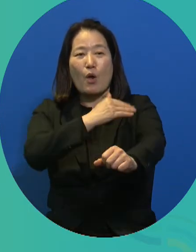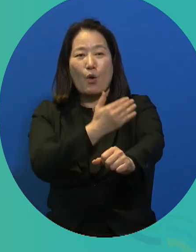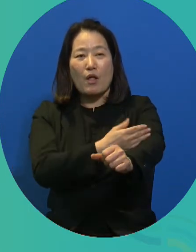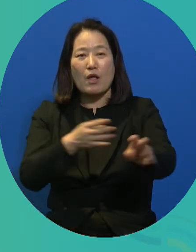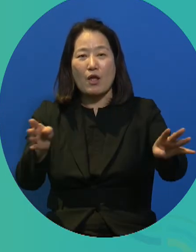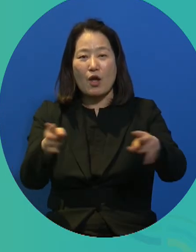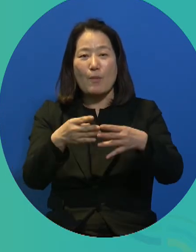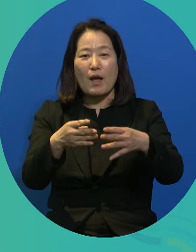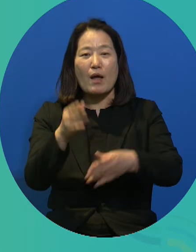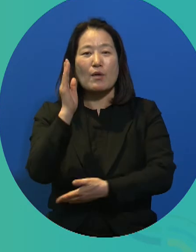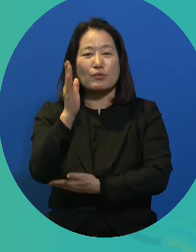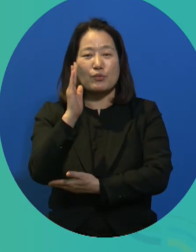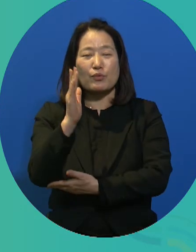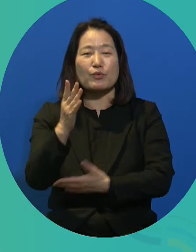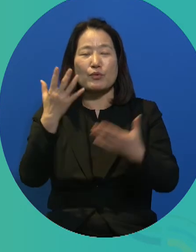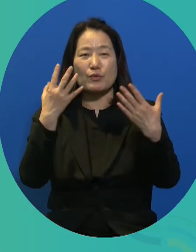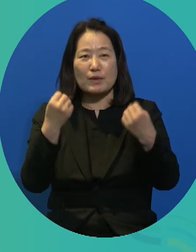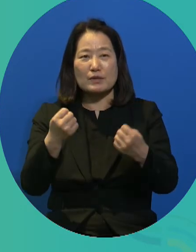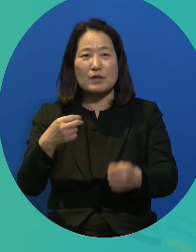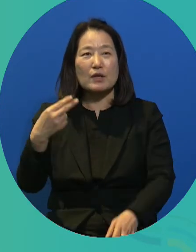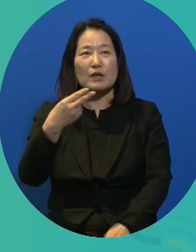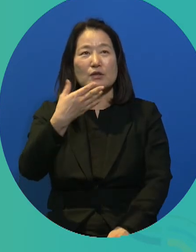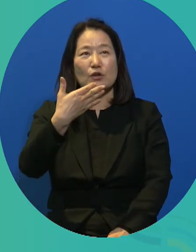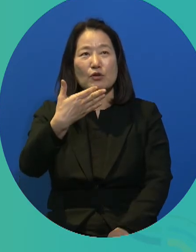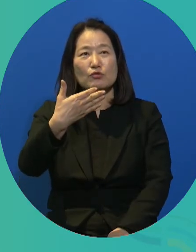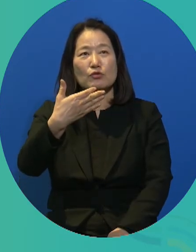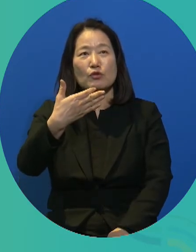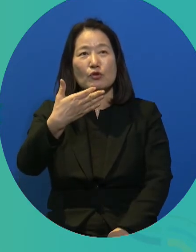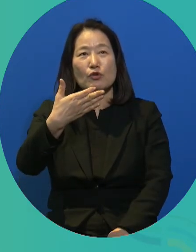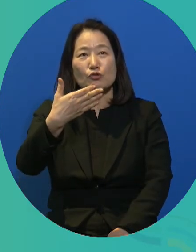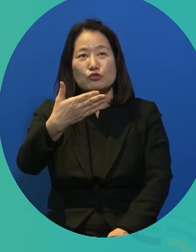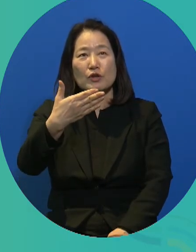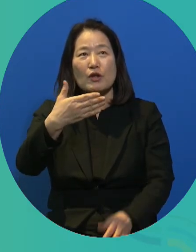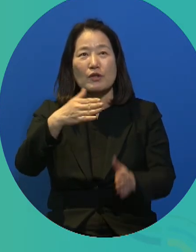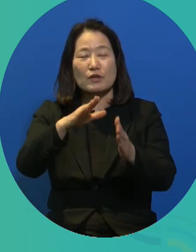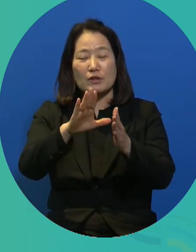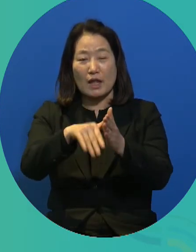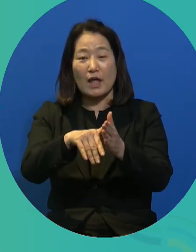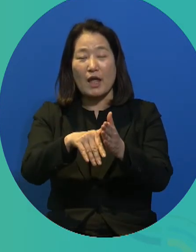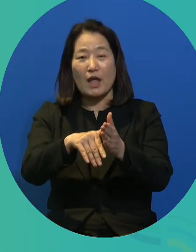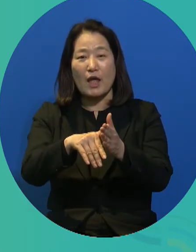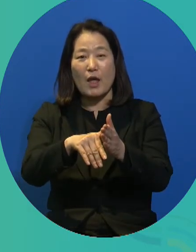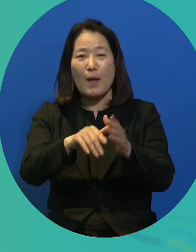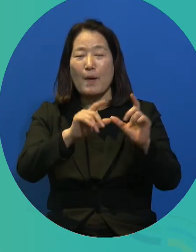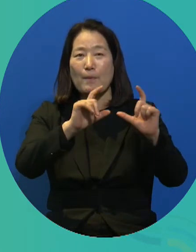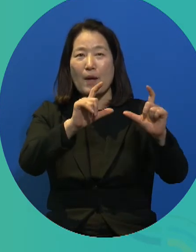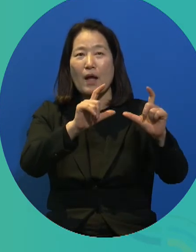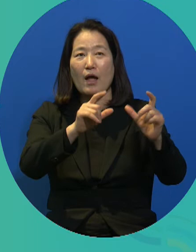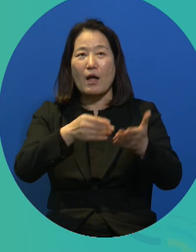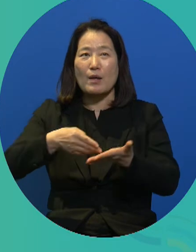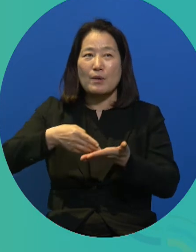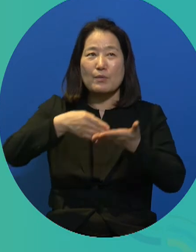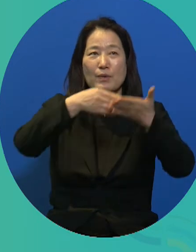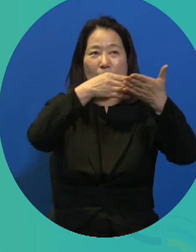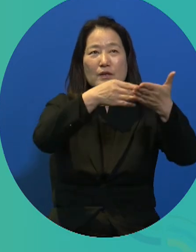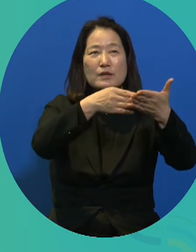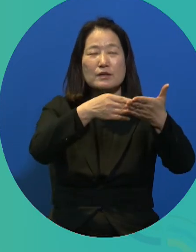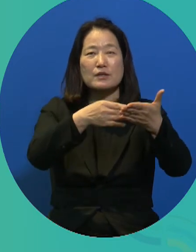말씀해 주셨지만 2009년 1월에 이제 발효가 됐습니다. 이 당시에 권리협약